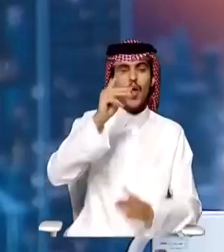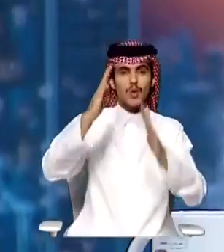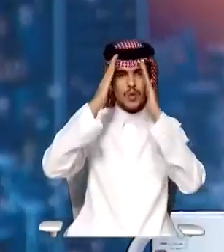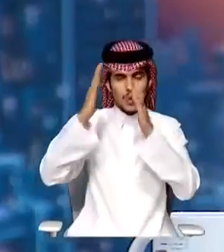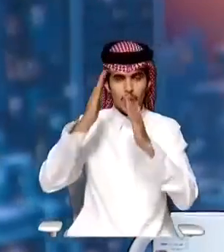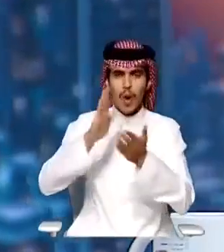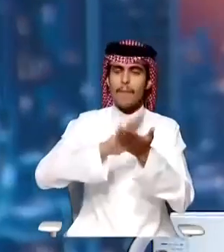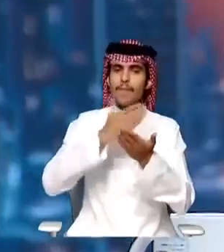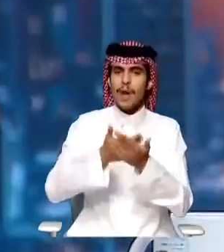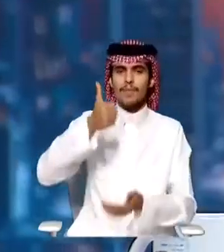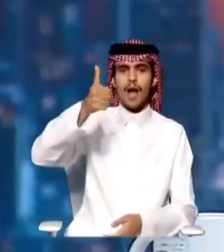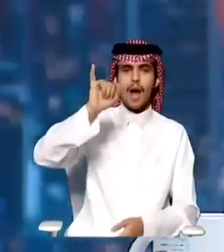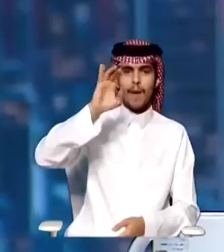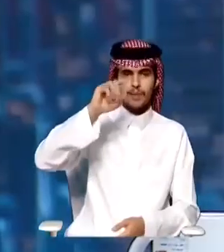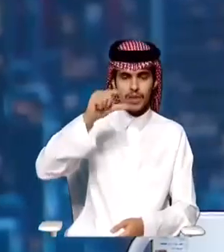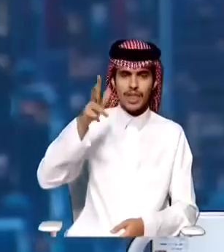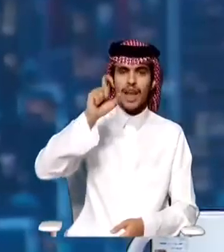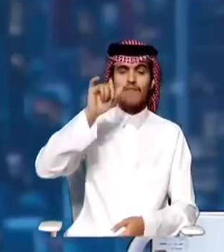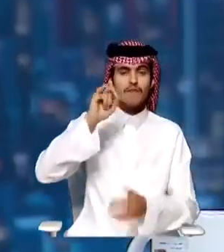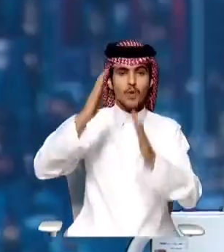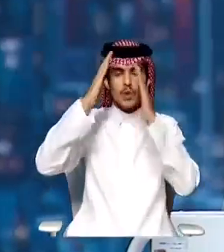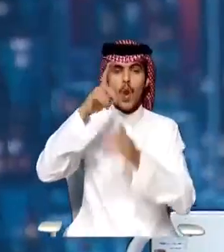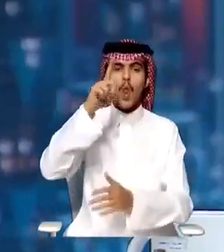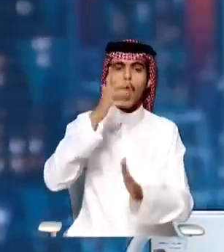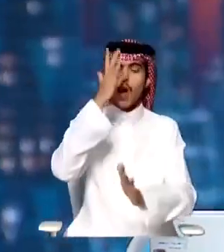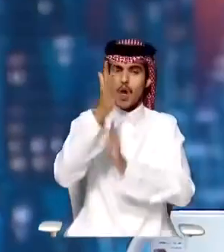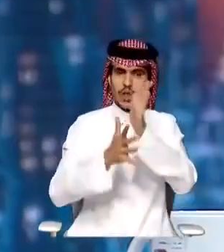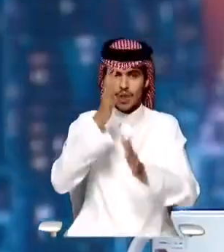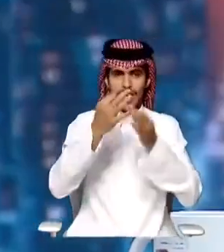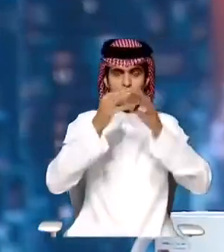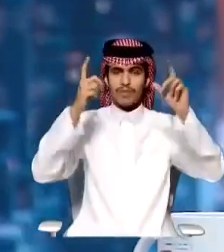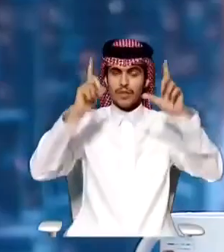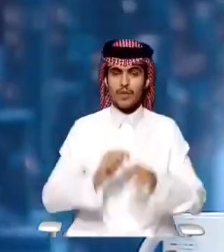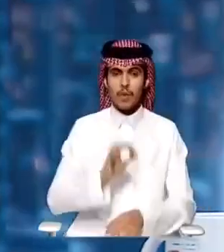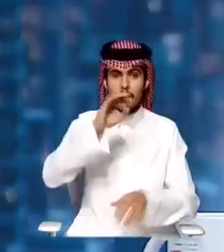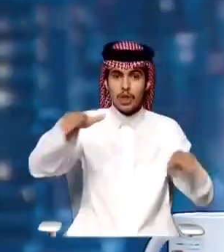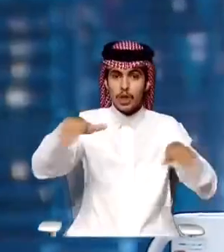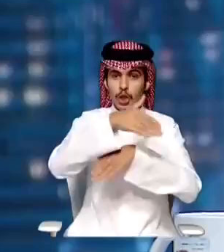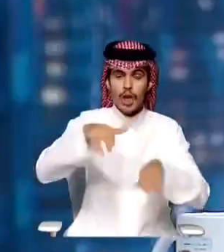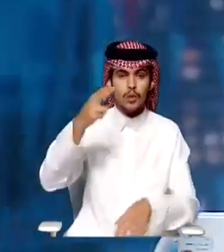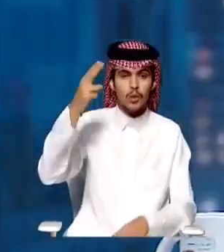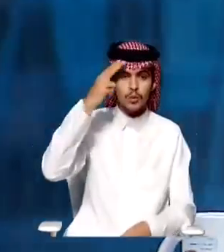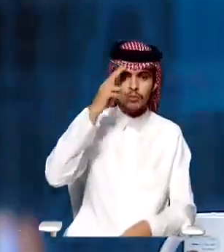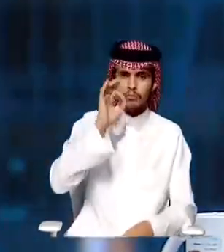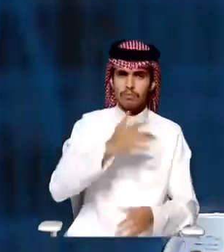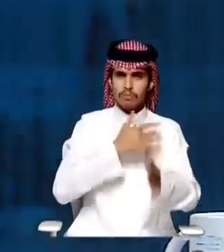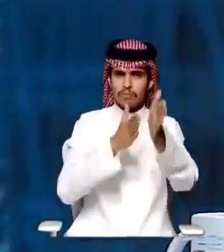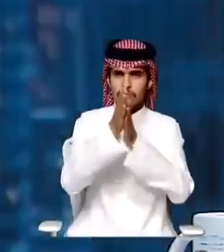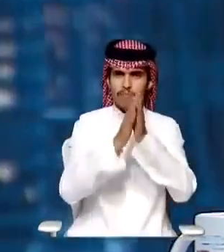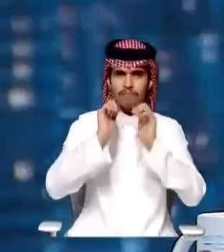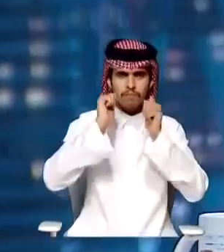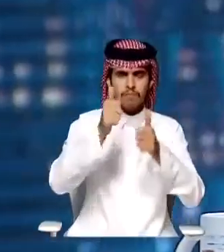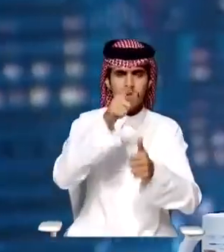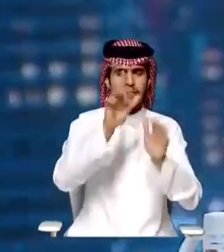امجد مترجم لغه الاشاره على الشاشه الشارع السعودي هو انعكاس لاهتمامك وطموحاتك اكتبوا لنا رايكم